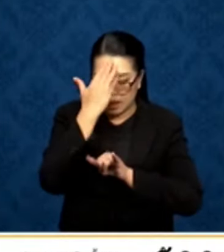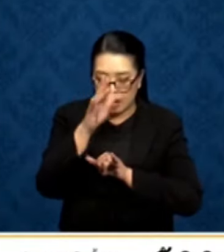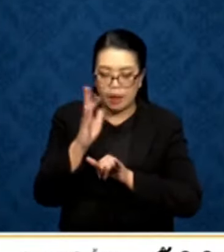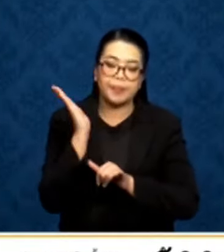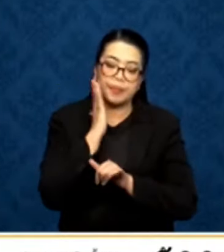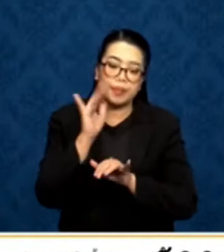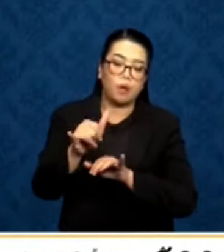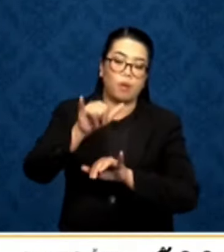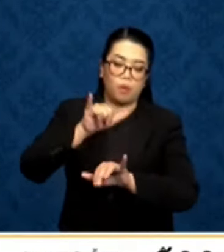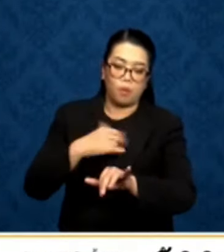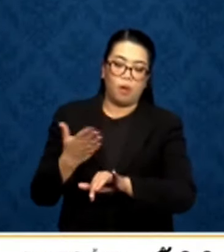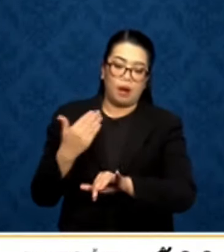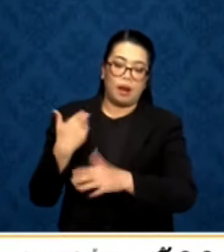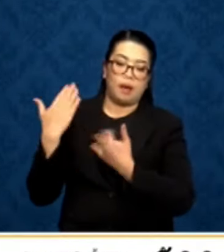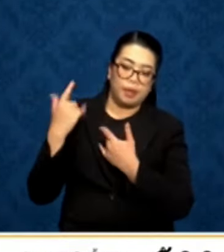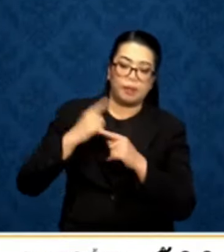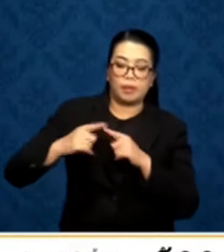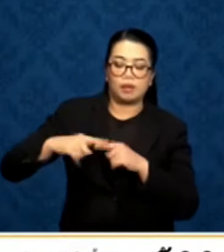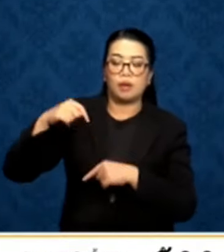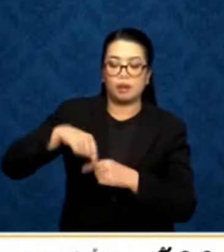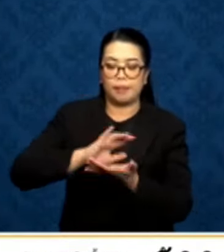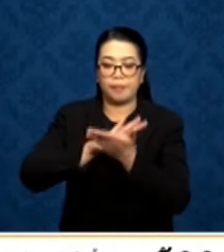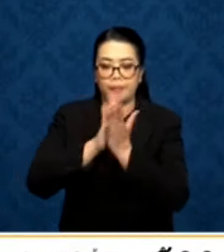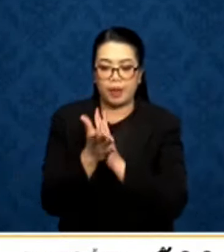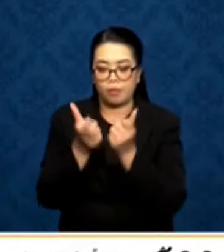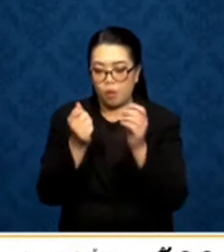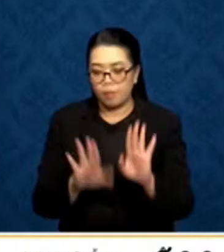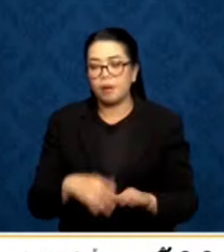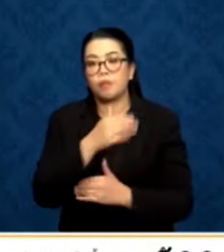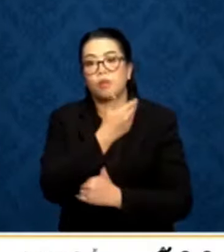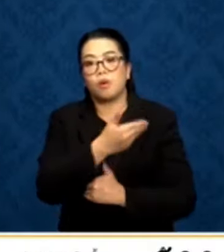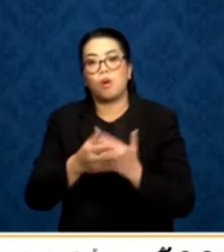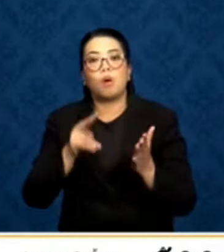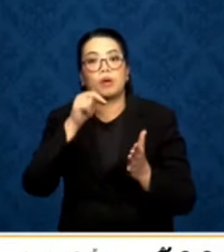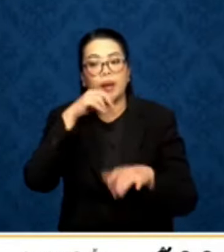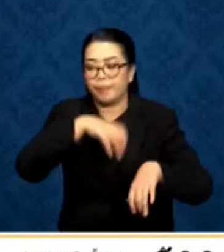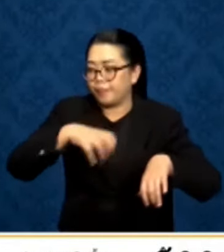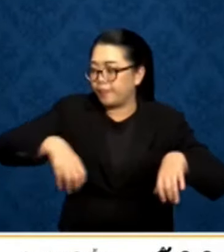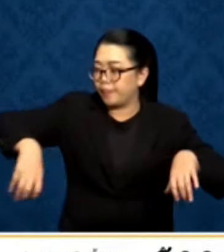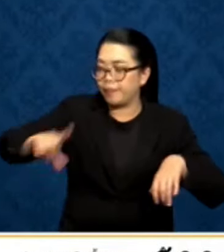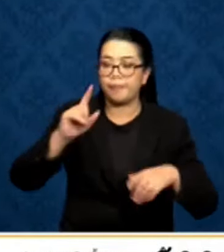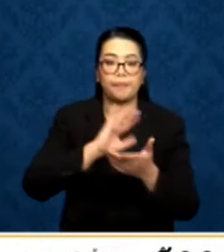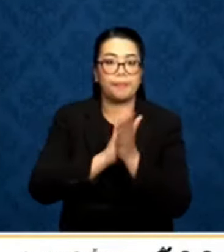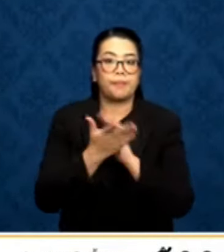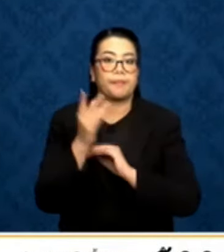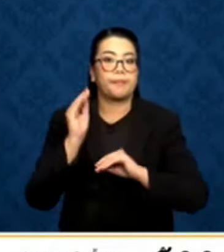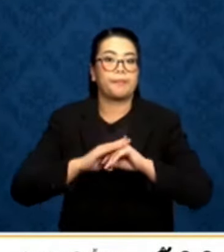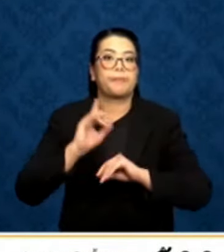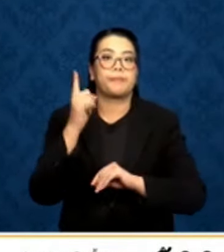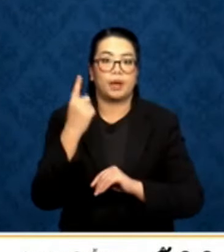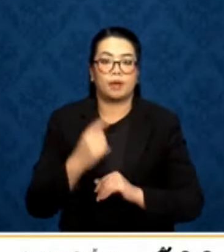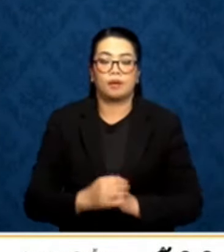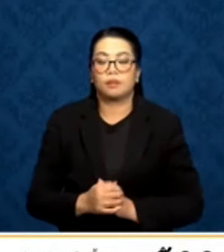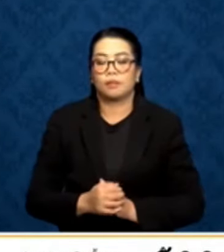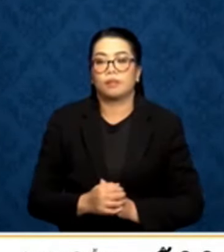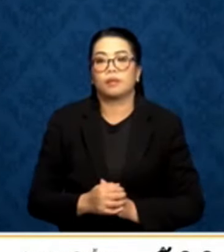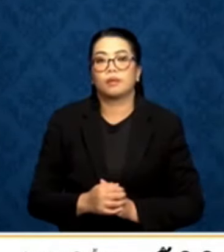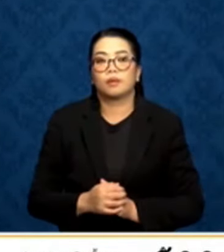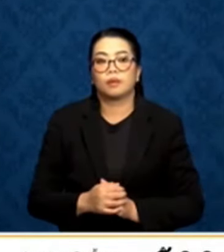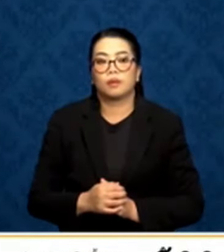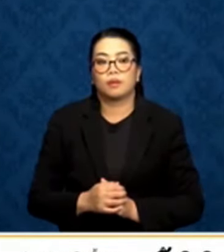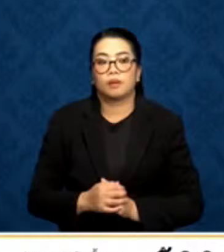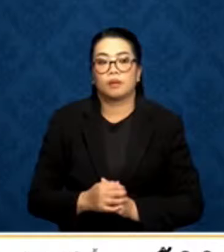ว่าการเคหะนะครับขอให้มีการปรับแบบต้นเอ่อของห้องน้ำของทุกอาคารที่เหลือนะครับตามข้อสังเกตของท่านส.สอันนี้ต้องขอ